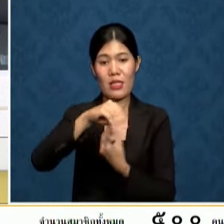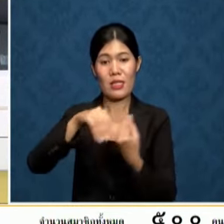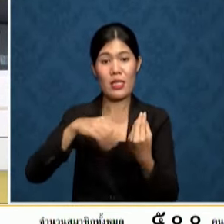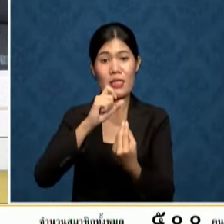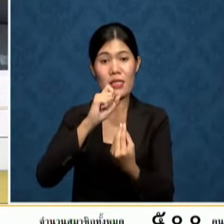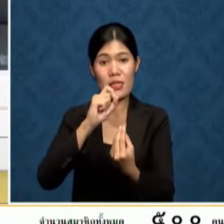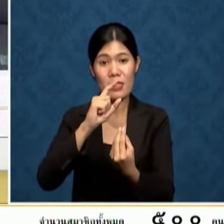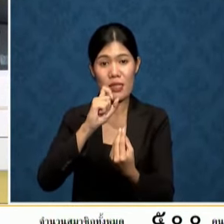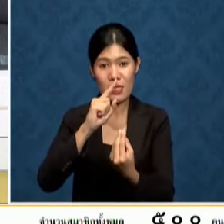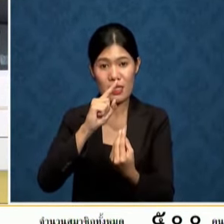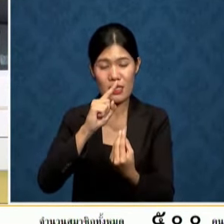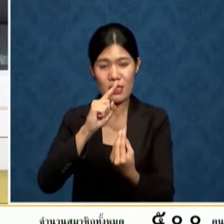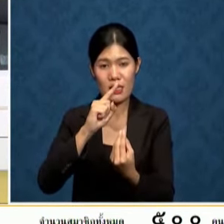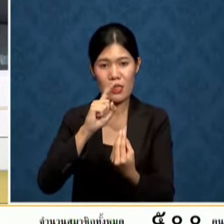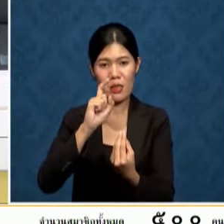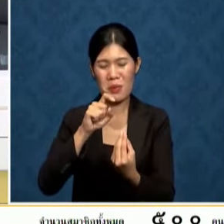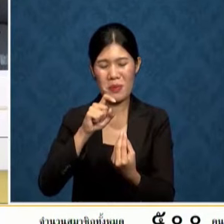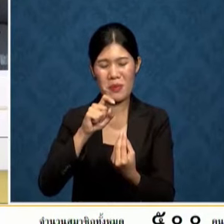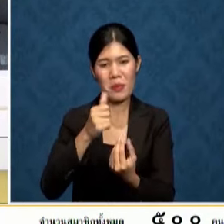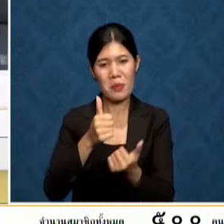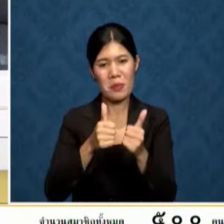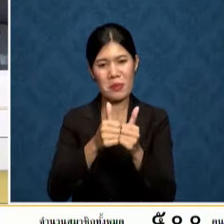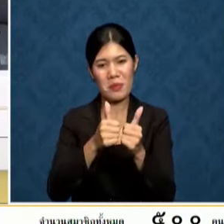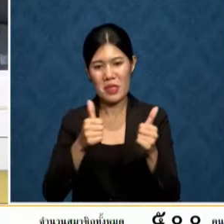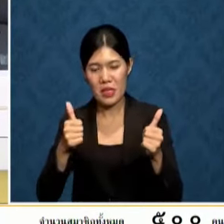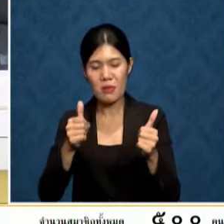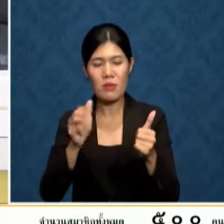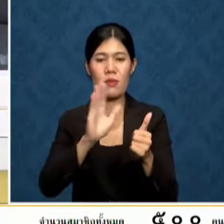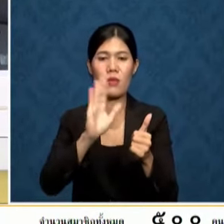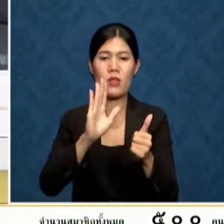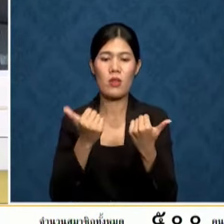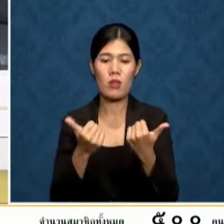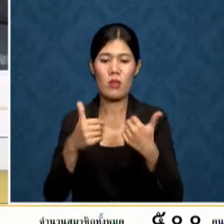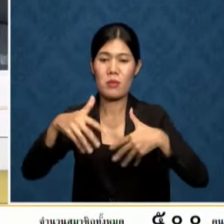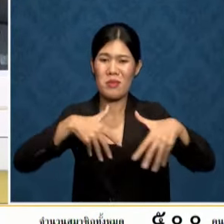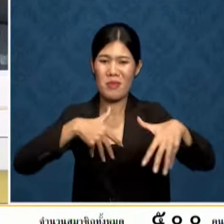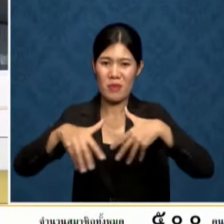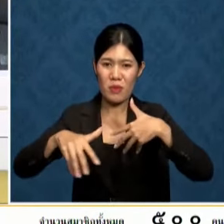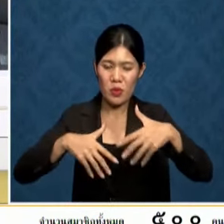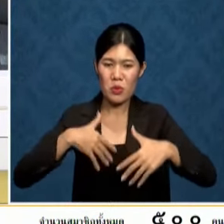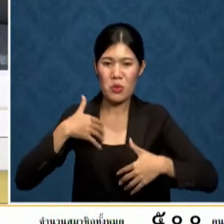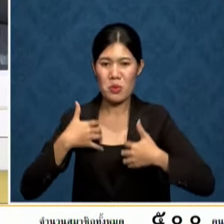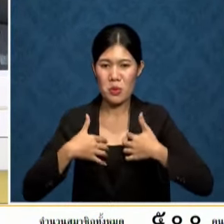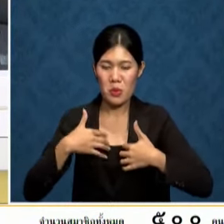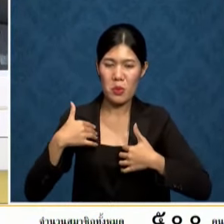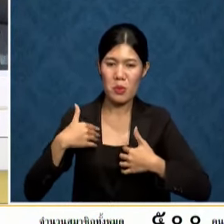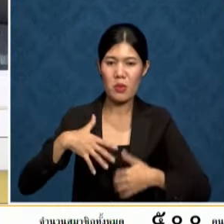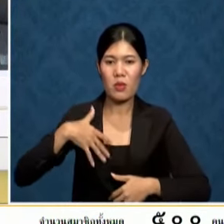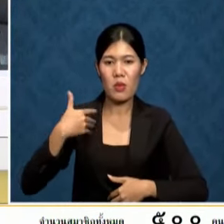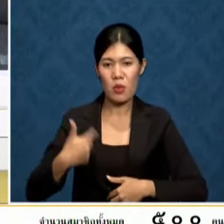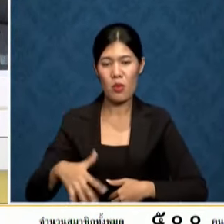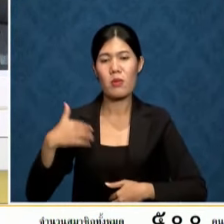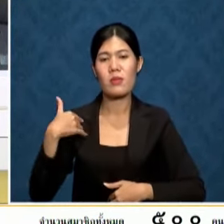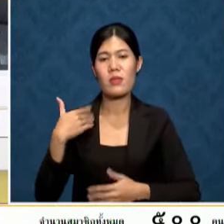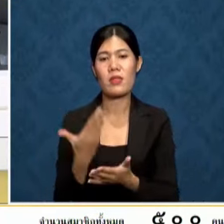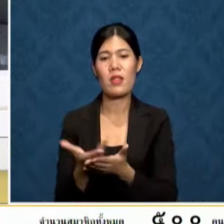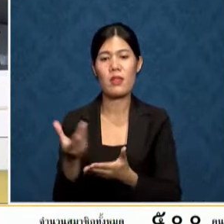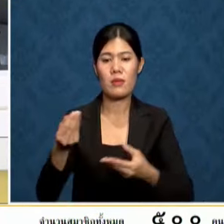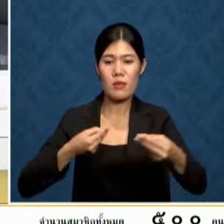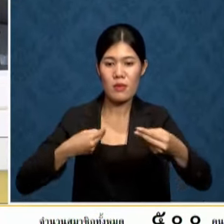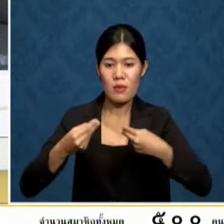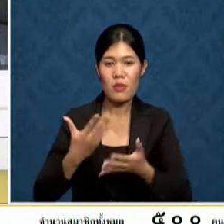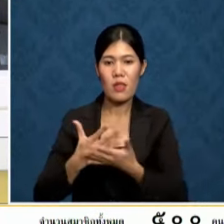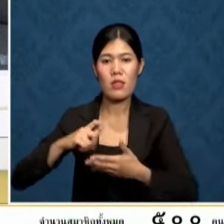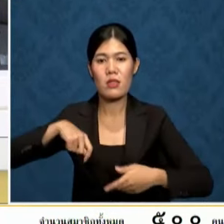ในสถานการณ์ที่ดีนักพี่น้องประชาชนก็ยังเดือดร้อนในเรื่องของรายรับในเรื่องของค่าใช้จ่าย